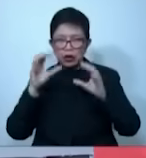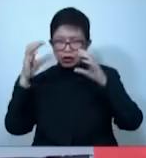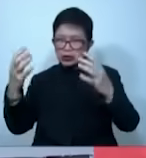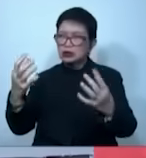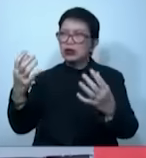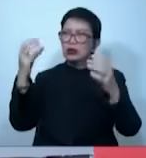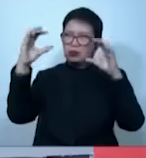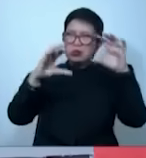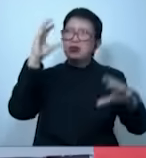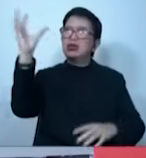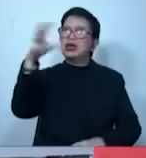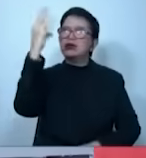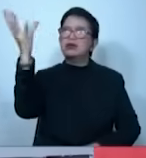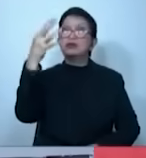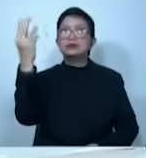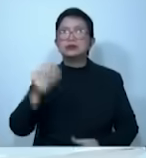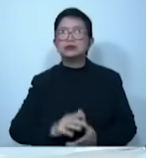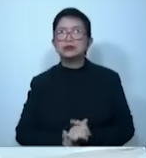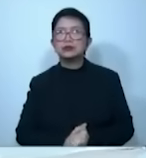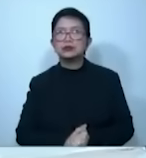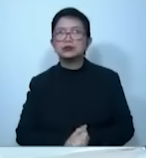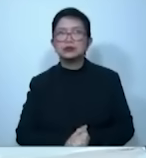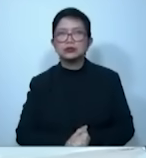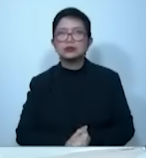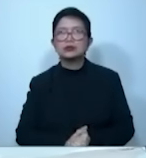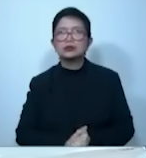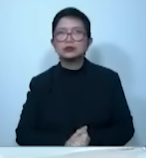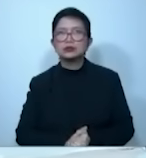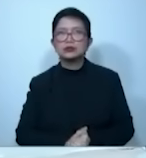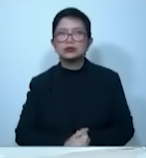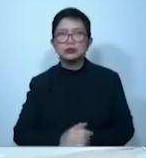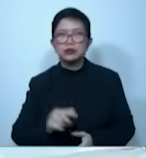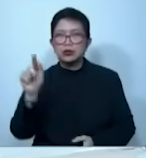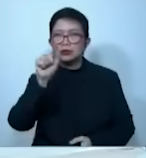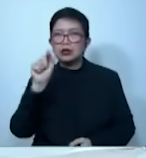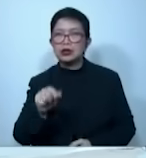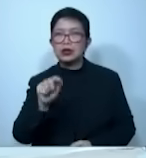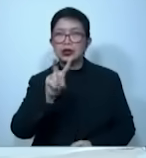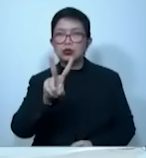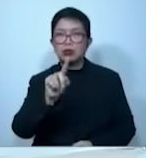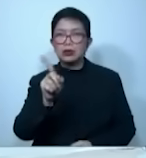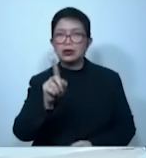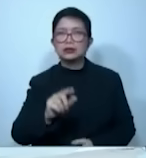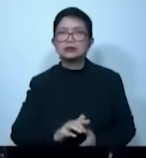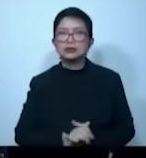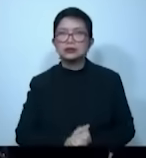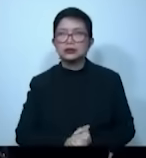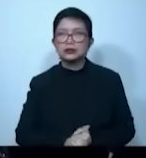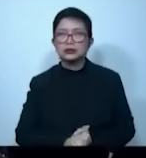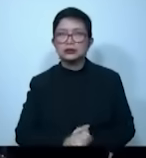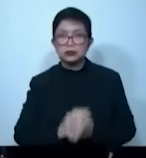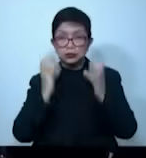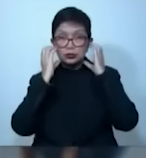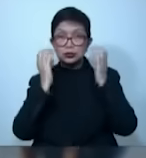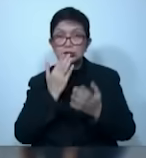lanjutkan kepada calon Presiden nomor urut 1 Kami beri kesempatan untuk menjawab pertanyaan selama 2 menit dimulai dari sekarang Pak Prabowo Terima